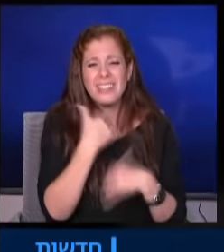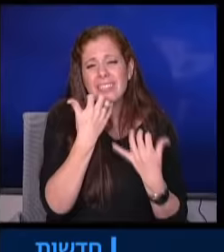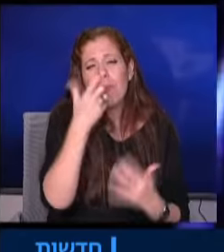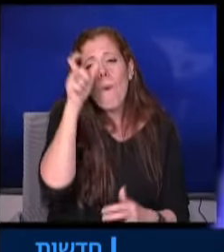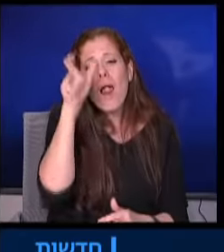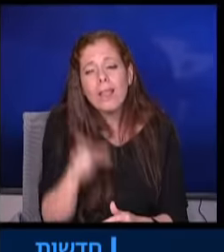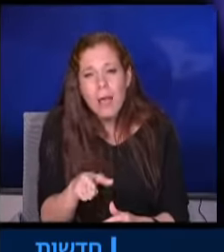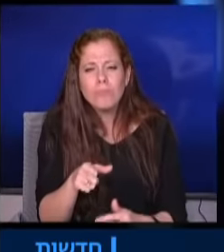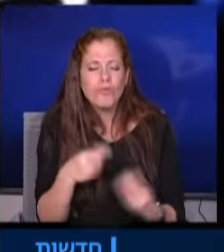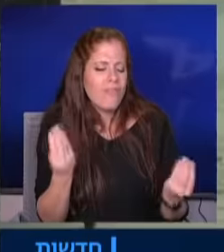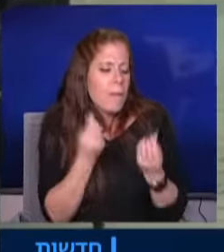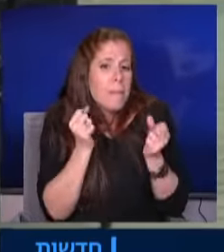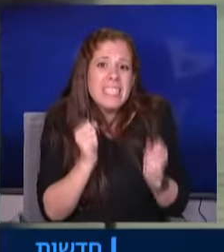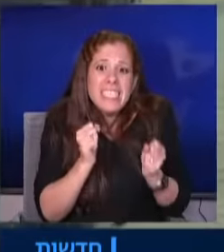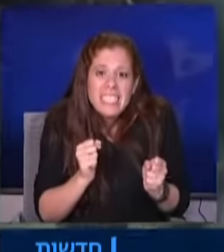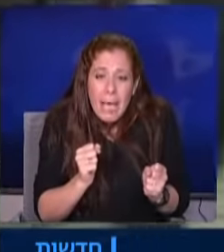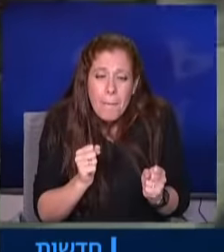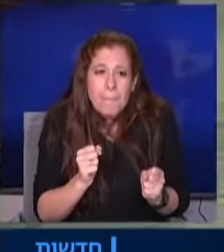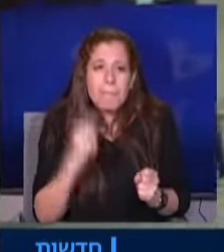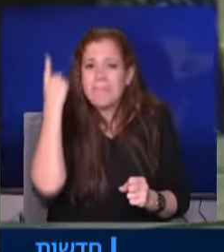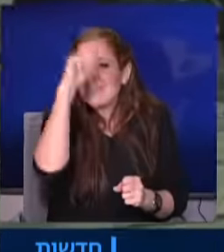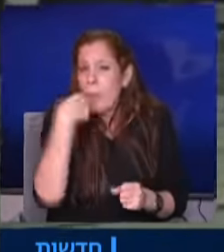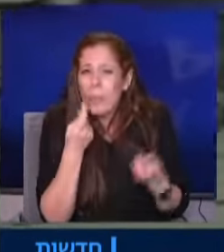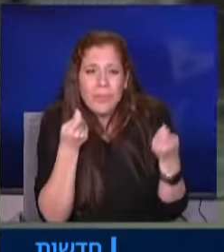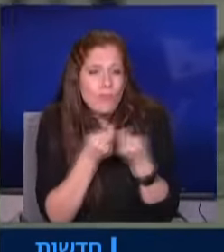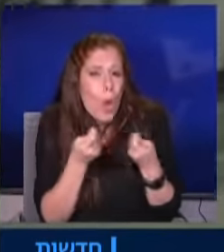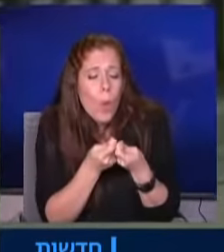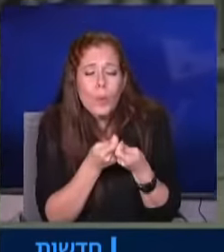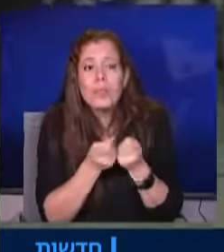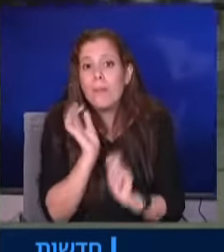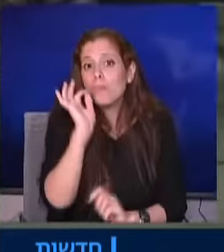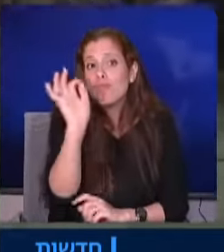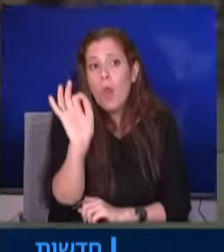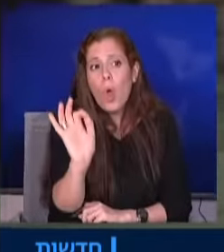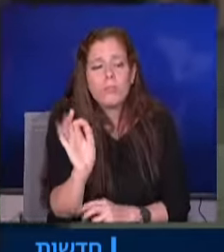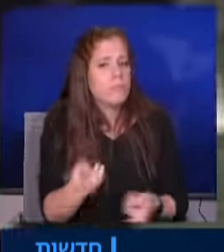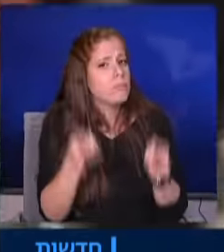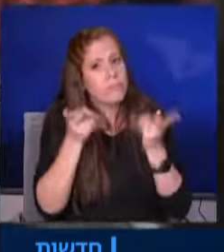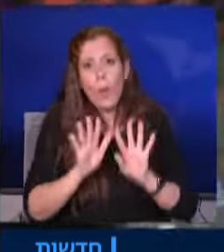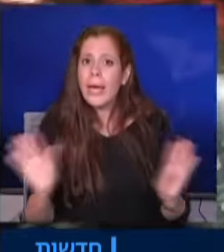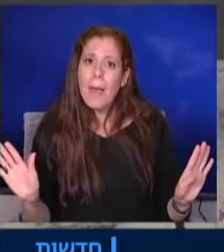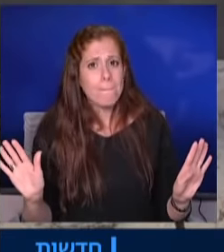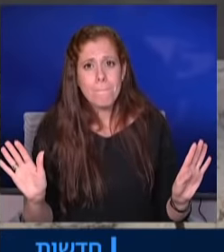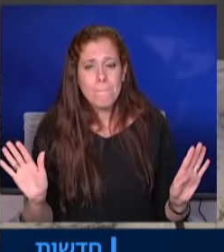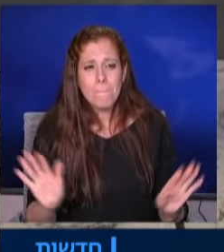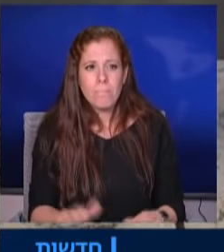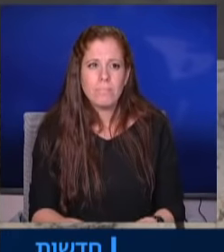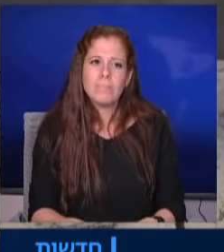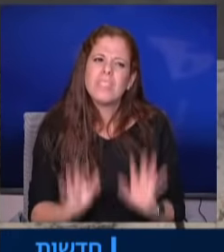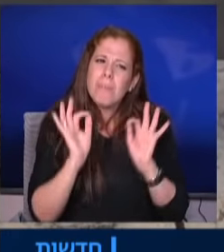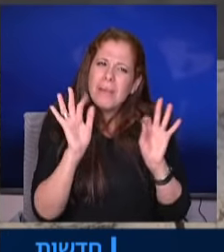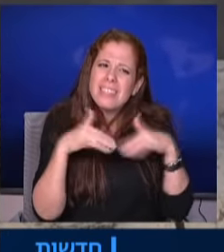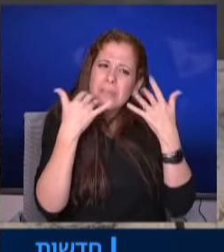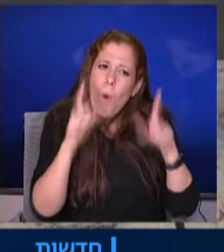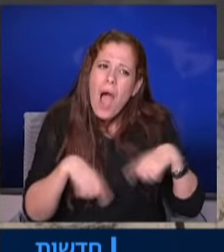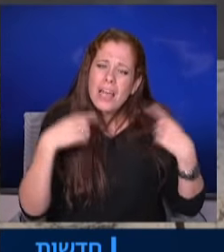הכל כך בסיסיים בעינינו, זהות, שייכות, בעבורו ממש לא קיימים. Literally, the life story starts